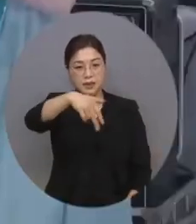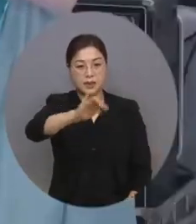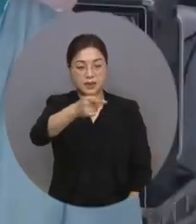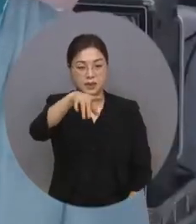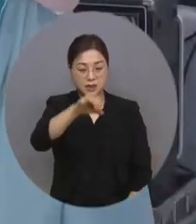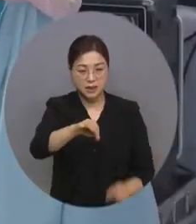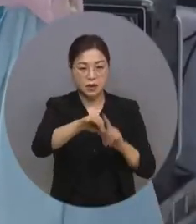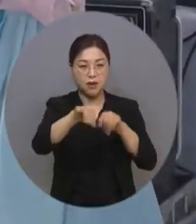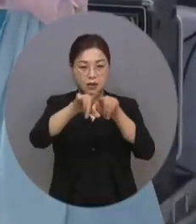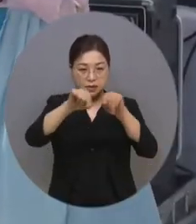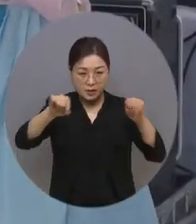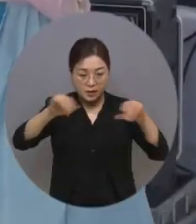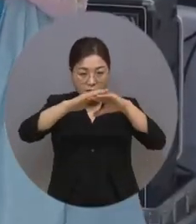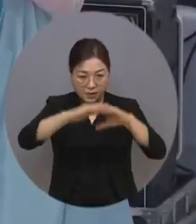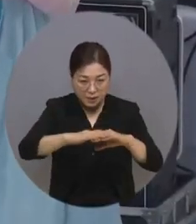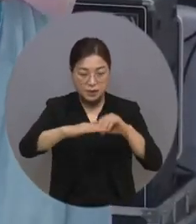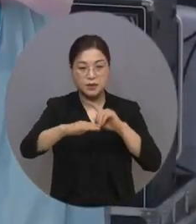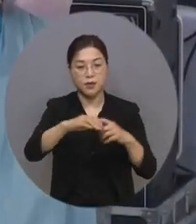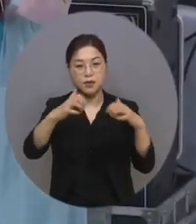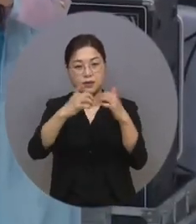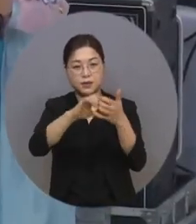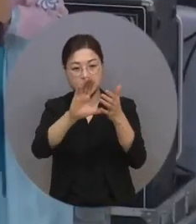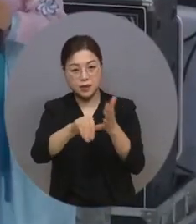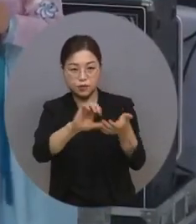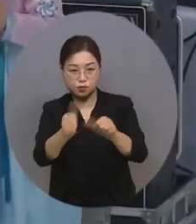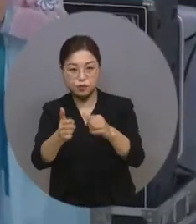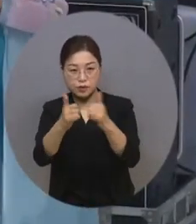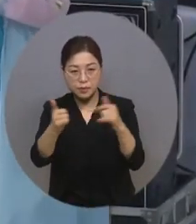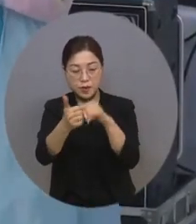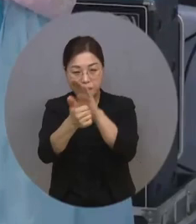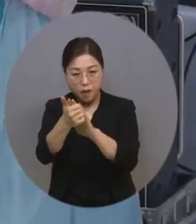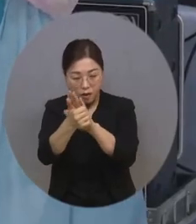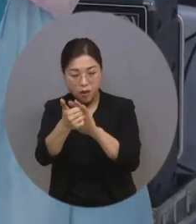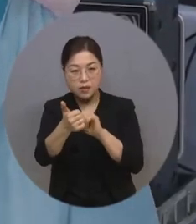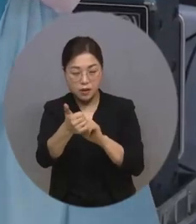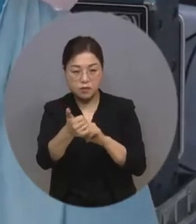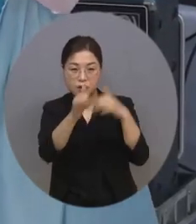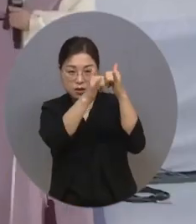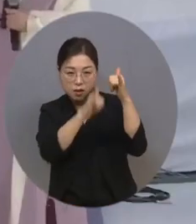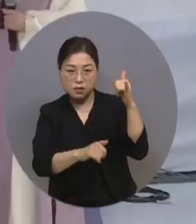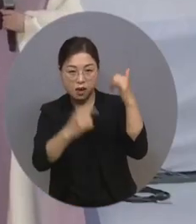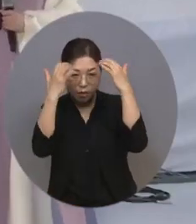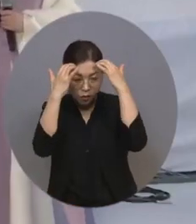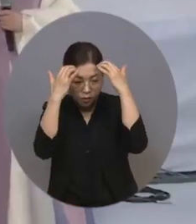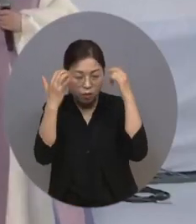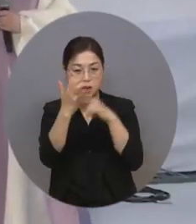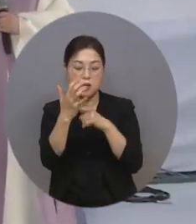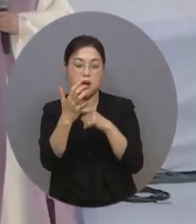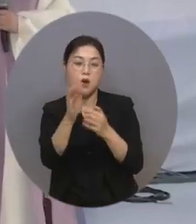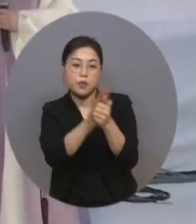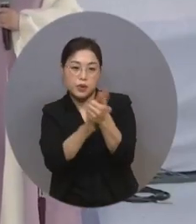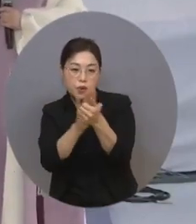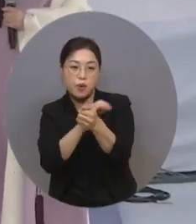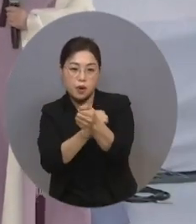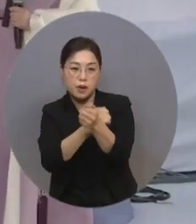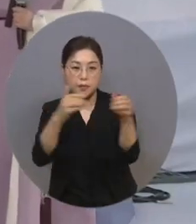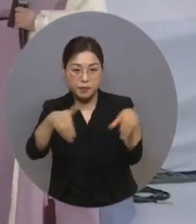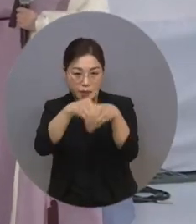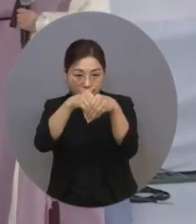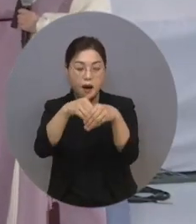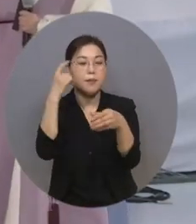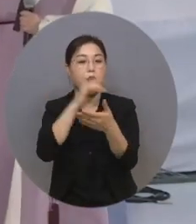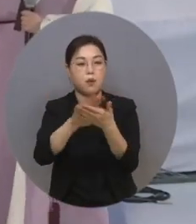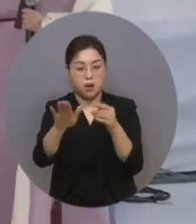구슬로 전쟁에서 희생된 영혼을 달래고 아픈 역사를 치유함으로써 평화와 화합을 다짐하는